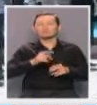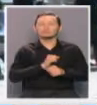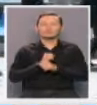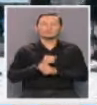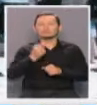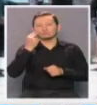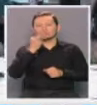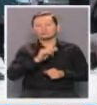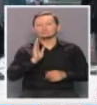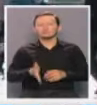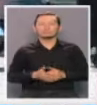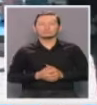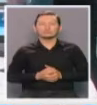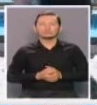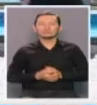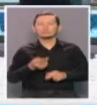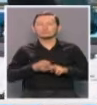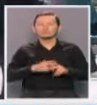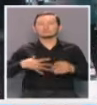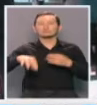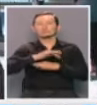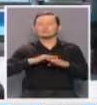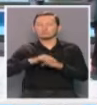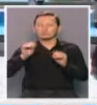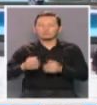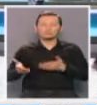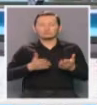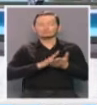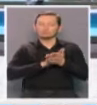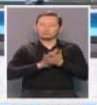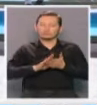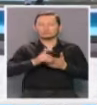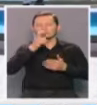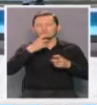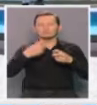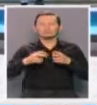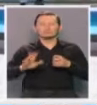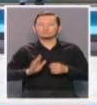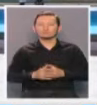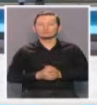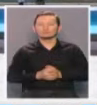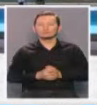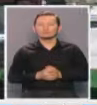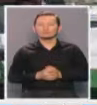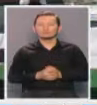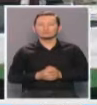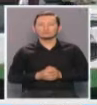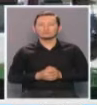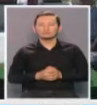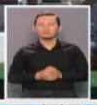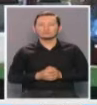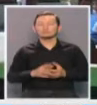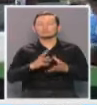будет соответствовать всем требованиям. Я призываю население города соблюдать чистоту, не ломать аттракционы.